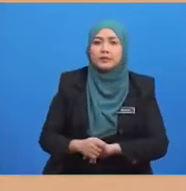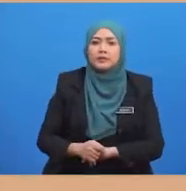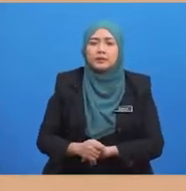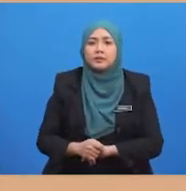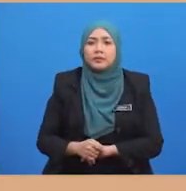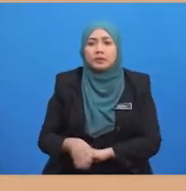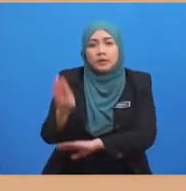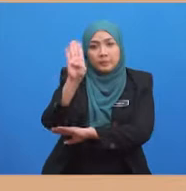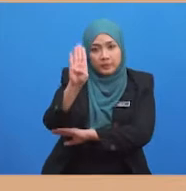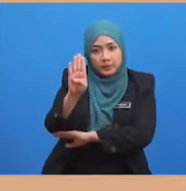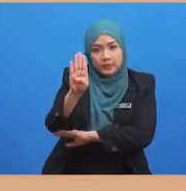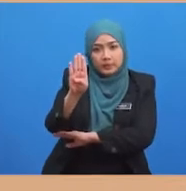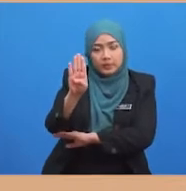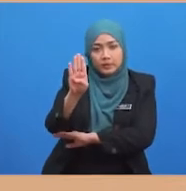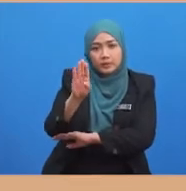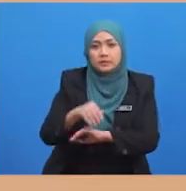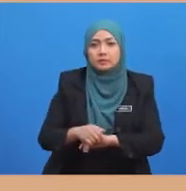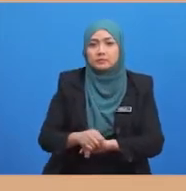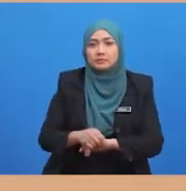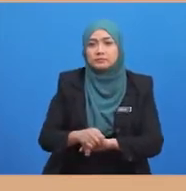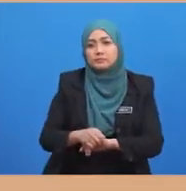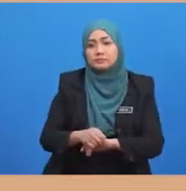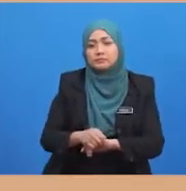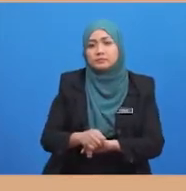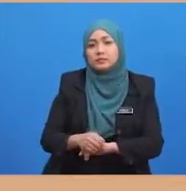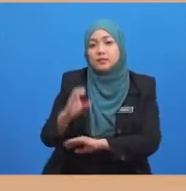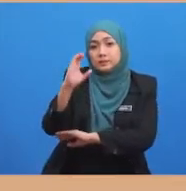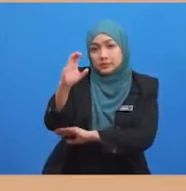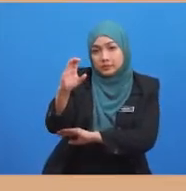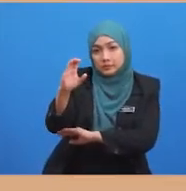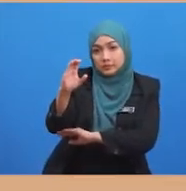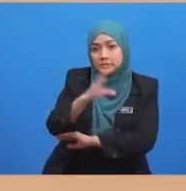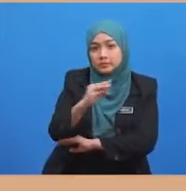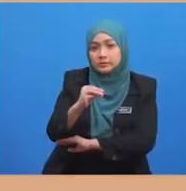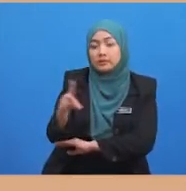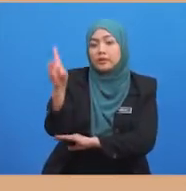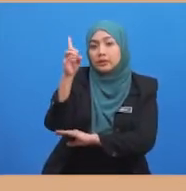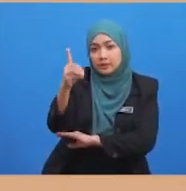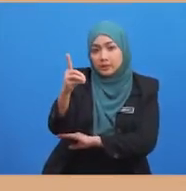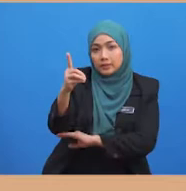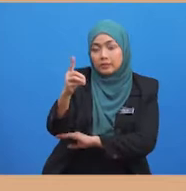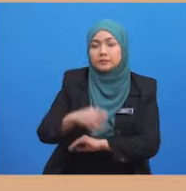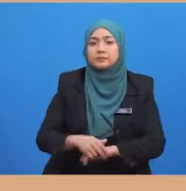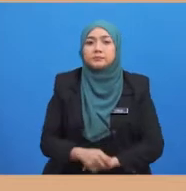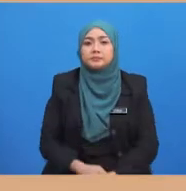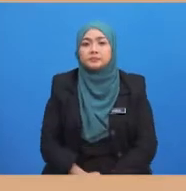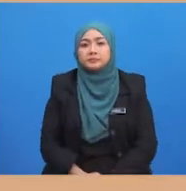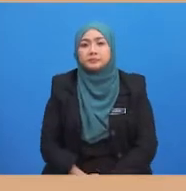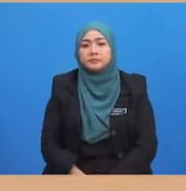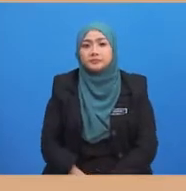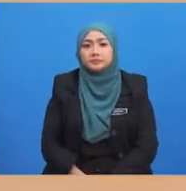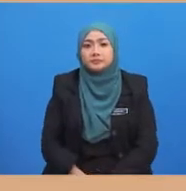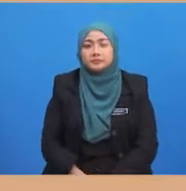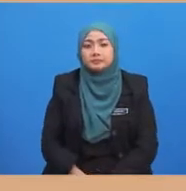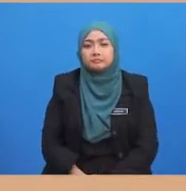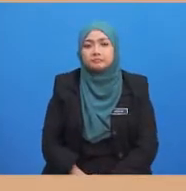Pempolimeran, C. Penggumpalan dan D. Penyah polimeran.